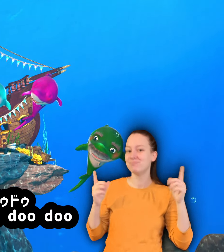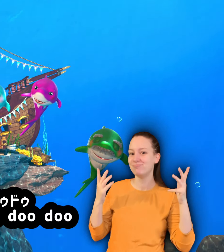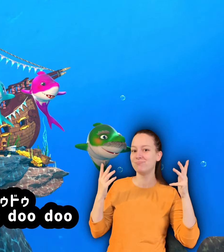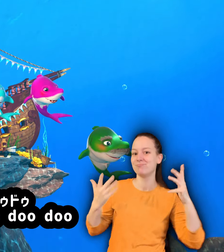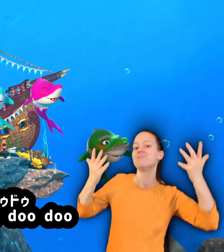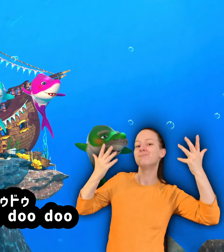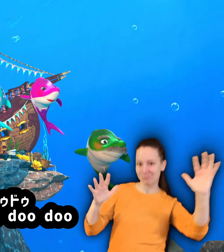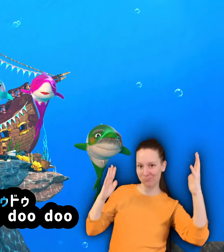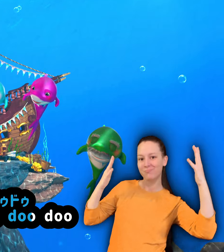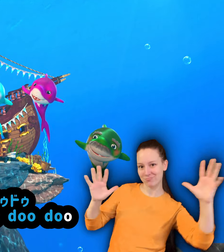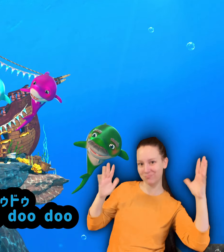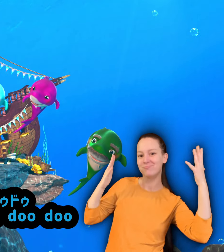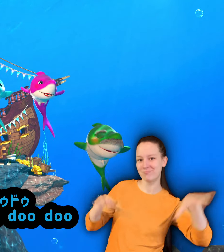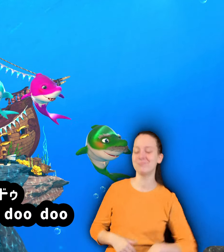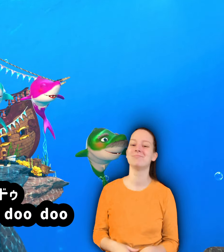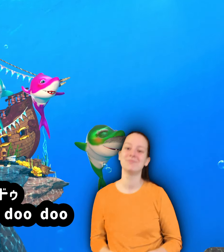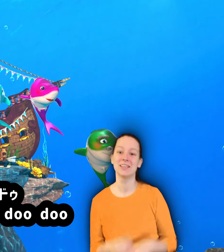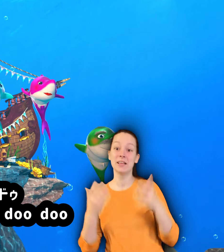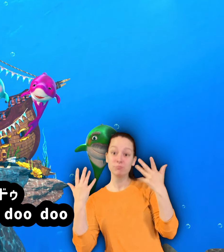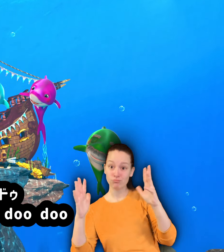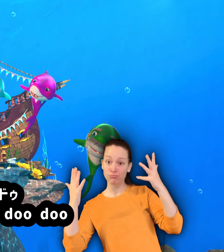てる嬉しい